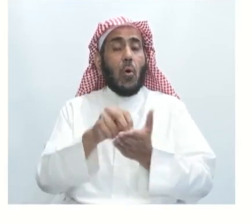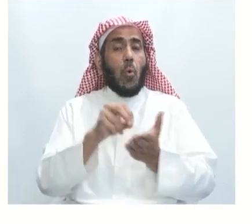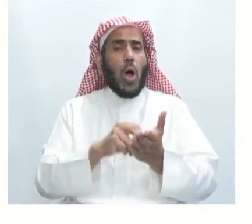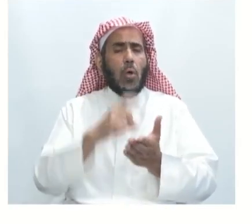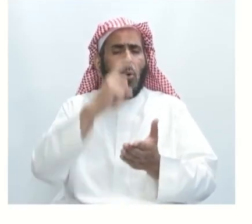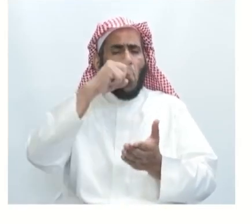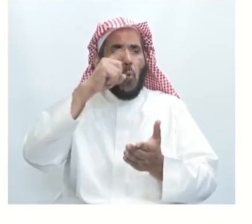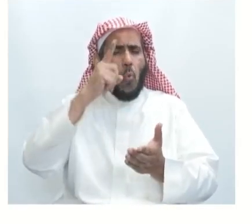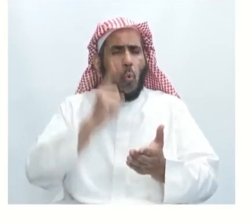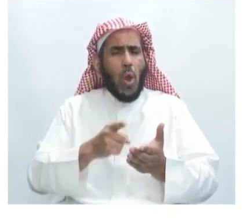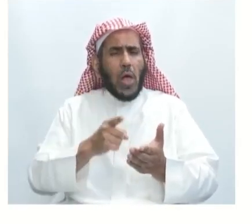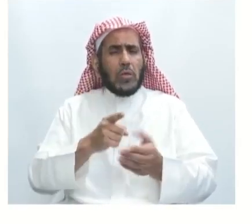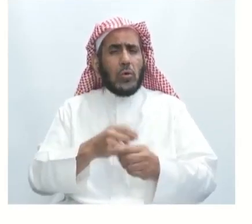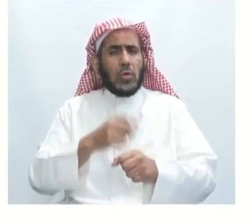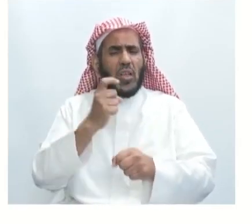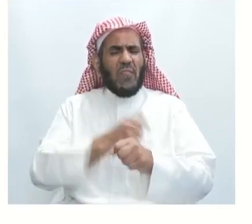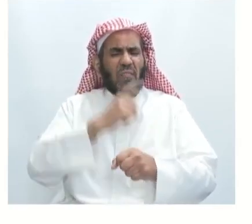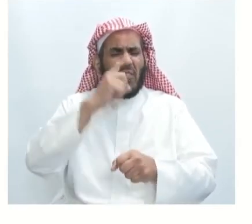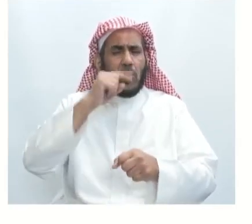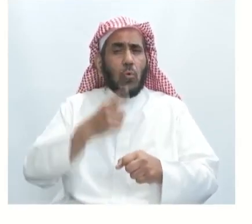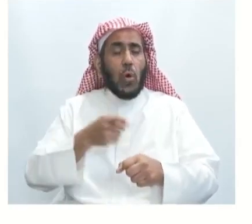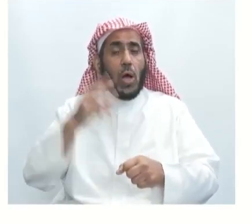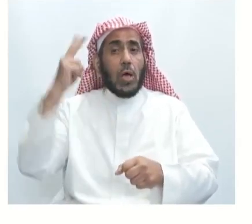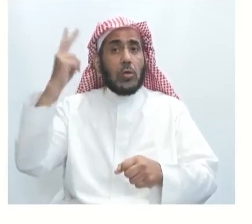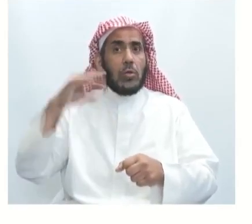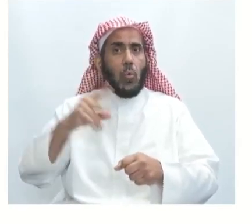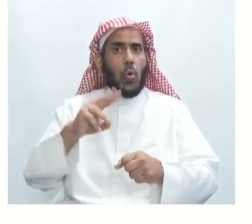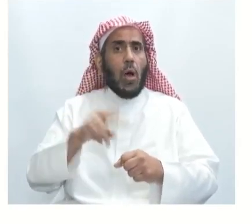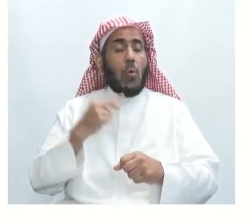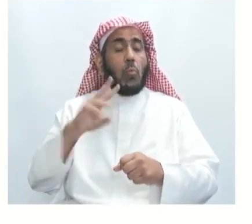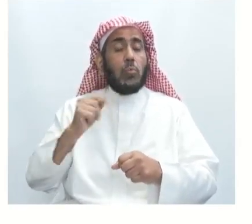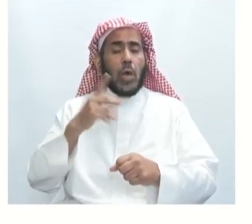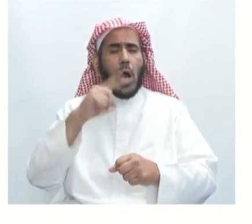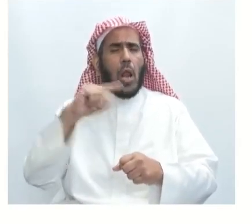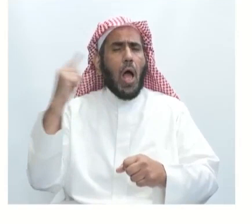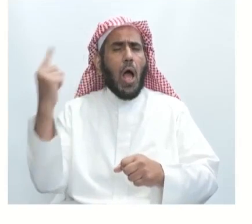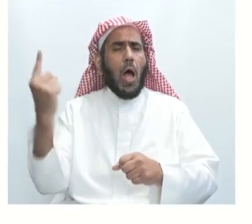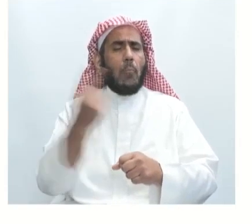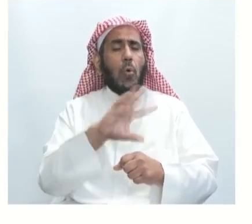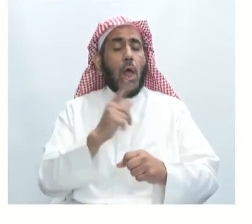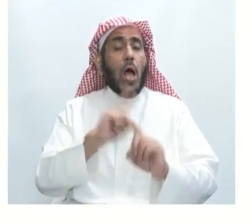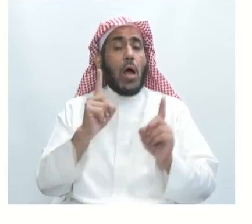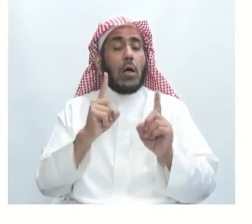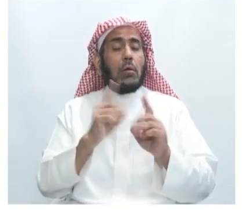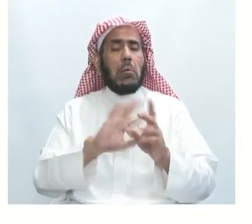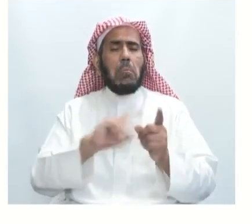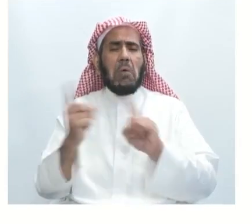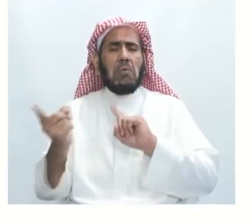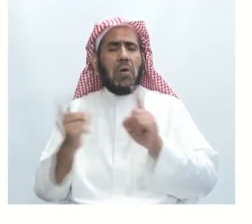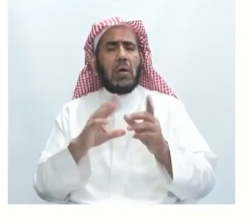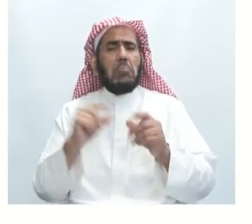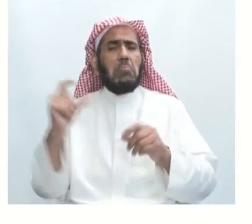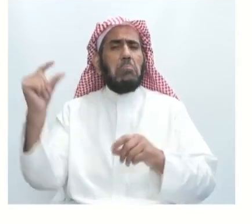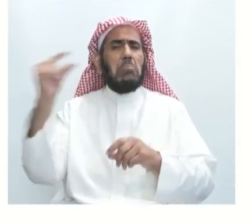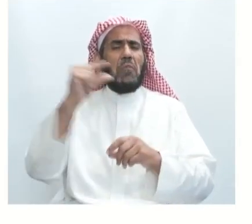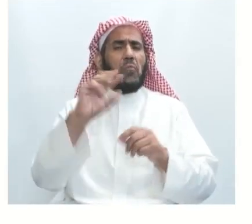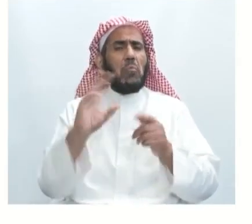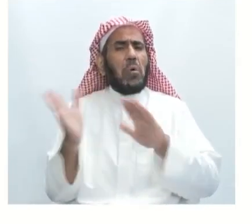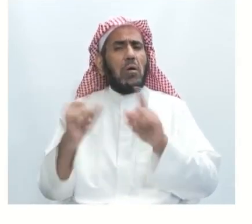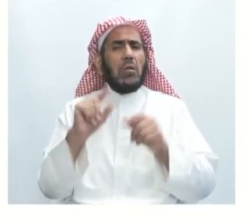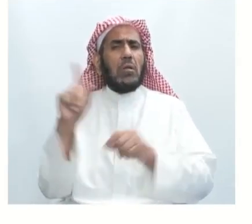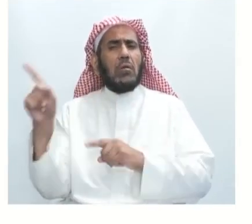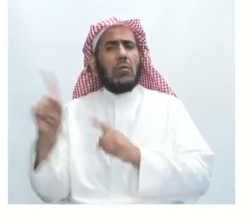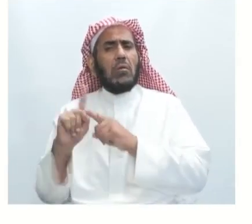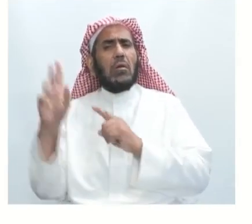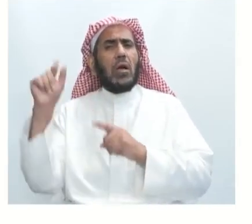الالزاميه التي تفرضها الدوله بشكل عام لكن لا مشحته في الاصلاح بين المفهومين وهم مصطلح النظام مصطلح